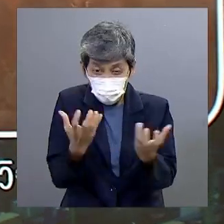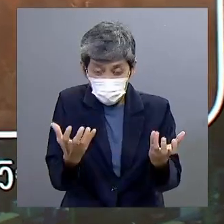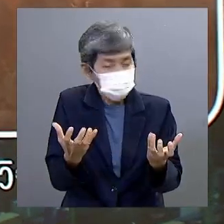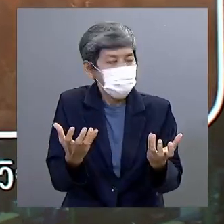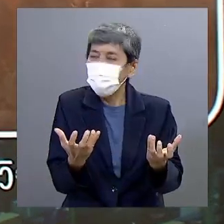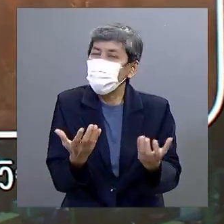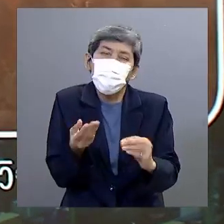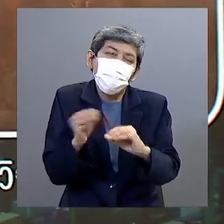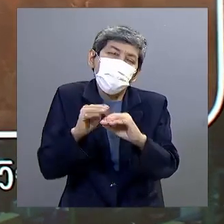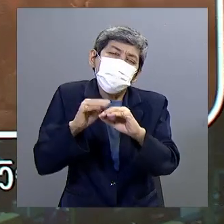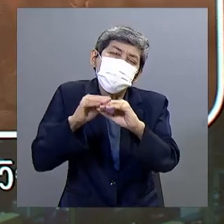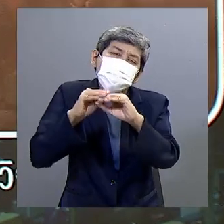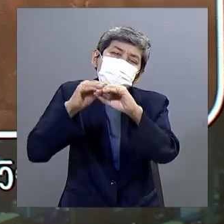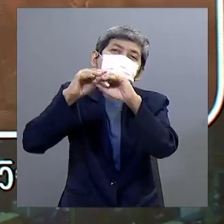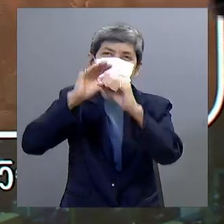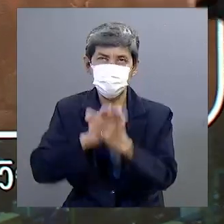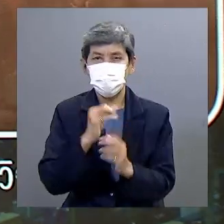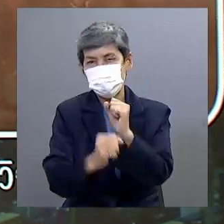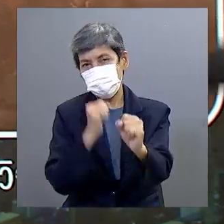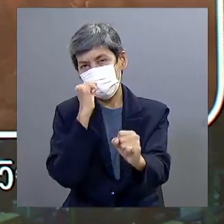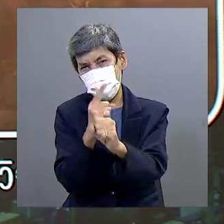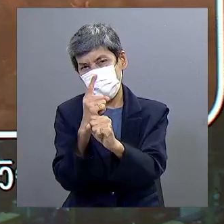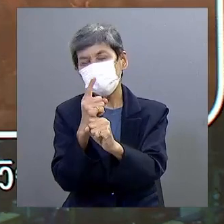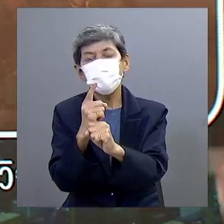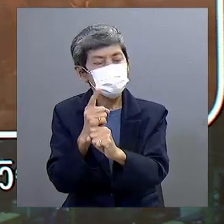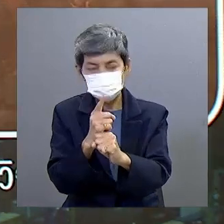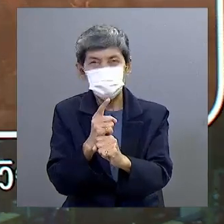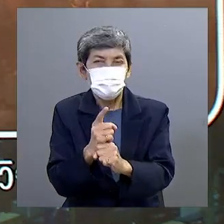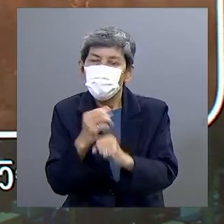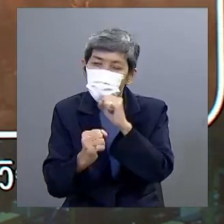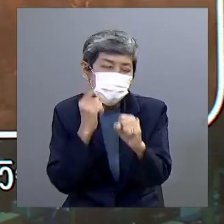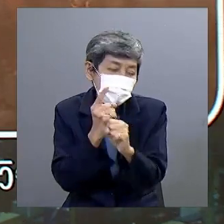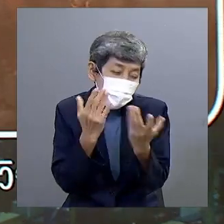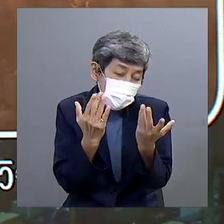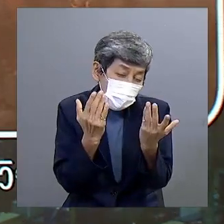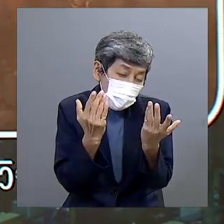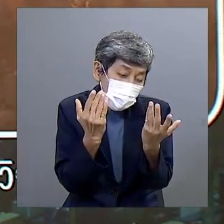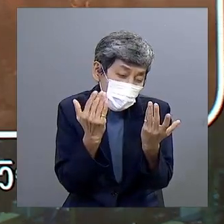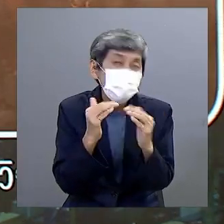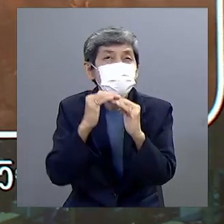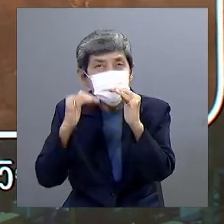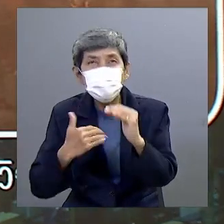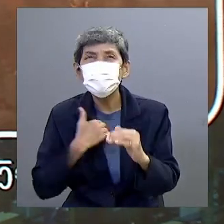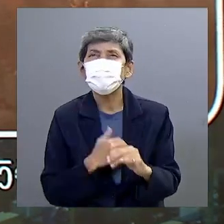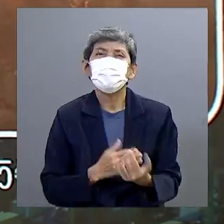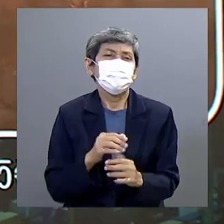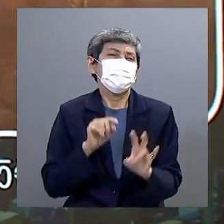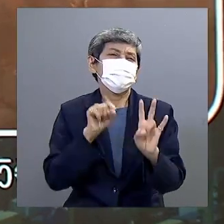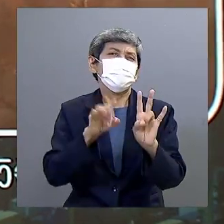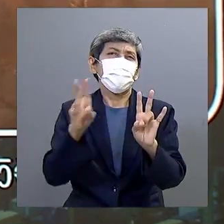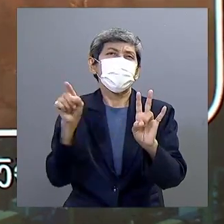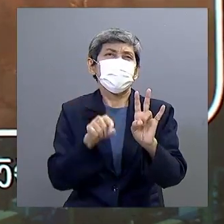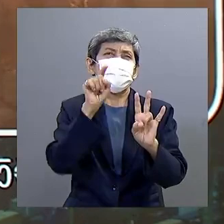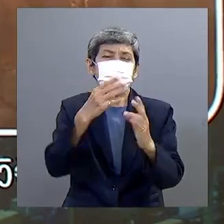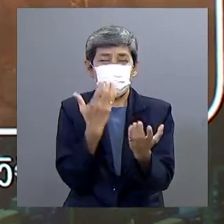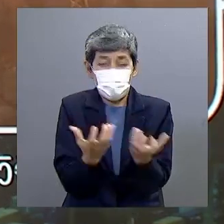บบนี้นะคะเป็นเวลา1ปีขึ้นไปค่ะคือจะคลี่คลายหลังจาก1ปีนั่นเองนะคะมีเพียงแค่ร้อยละ 7.6 เท่านั้นที่มองว่าราคาสินค้า